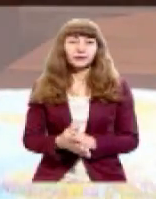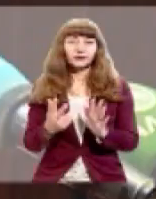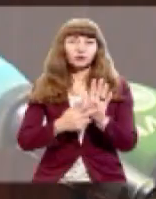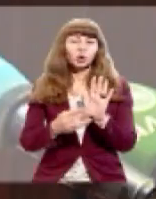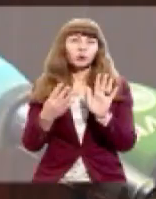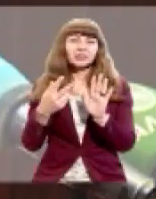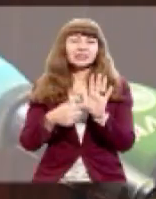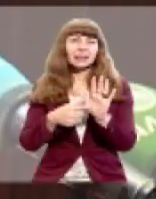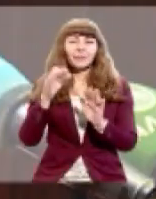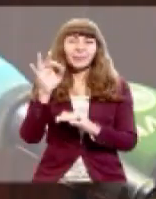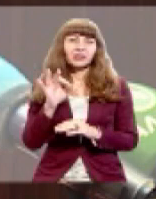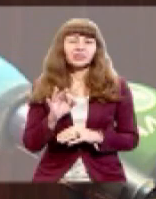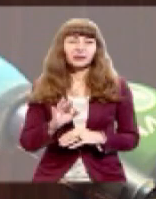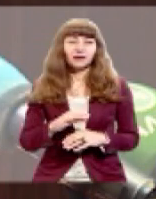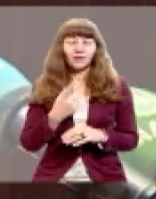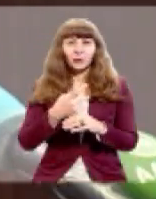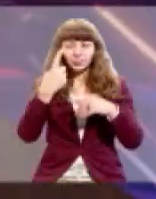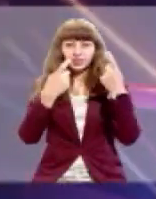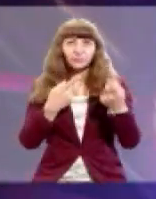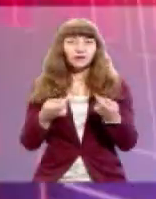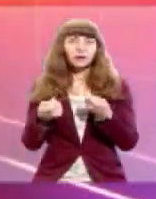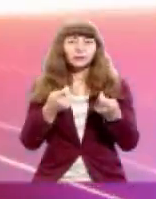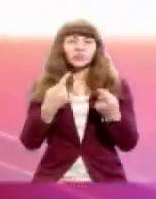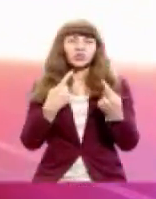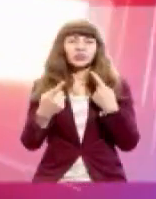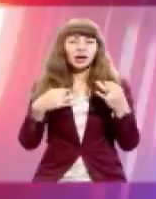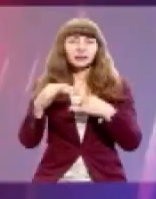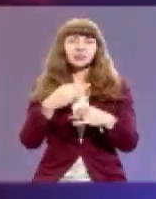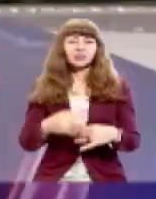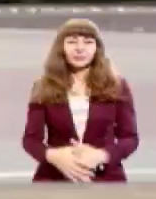Бұл туралы облыстық әкімдікте айтылды.